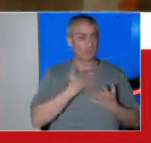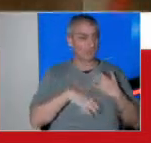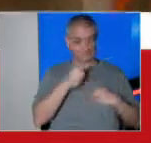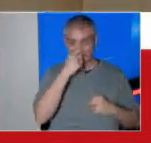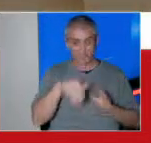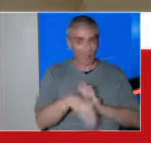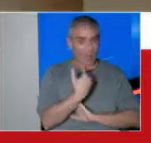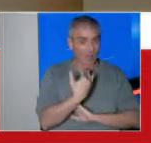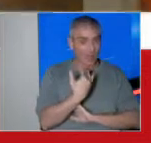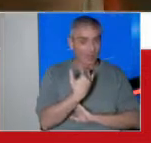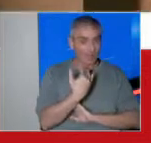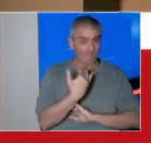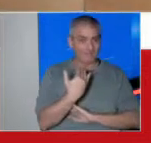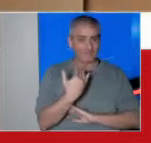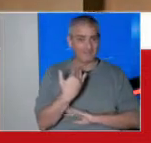אתה הולך.